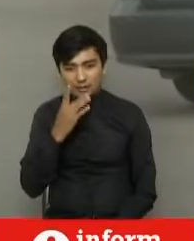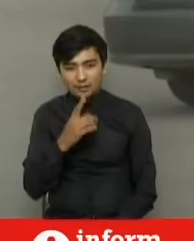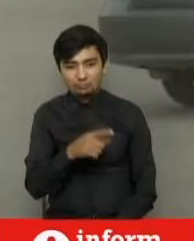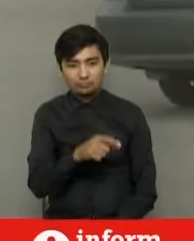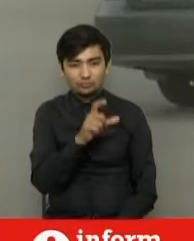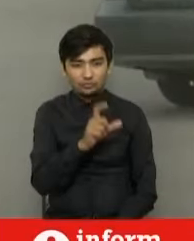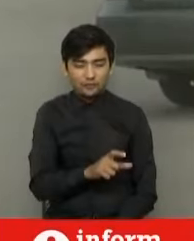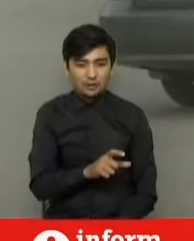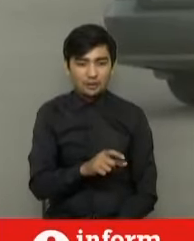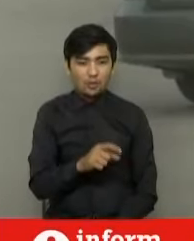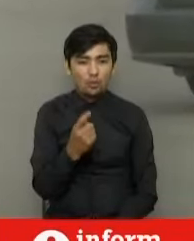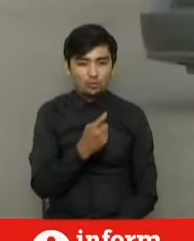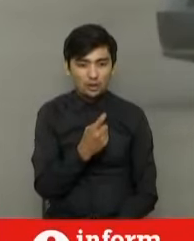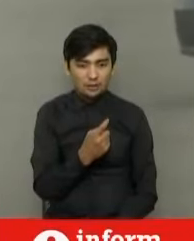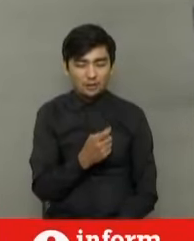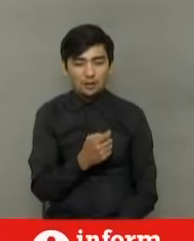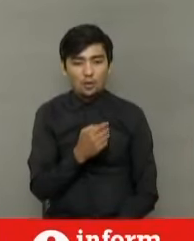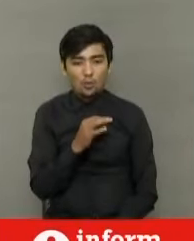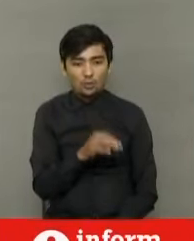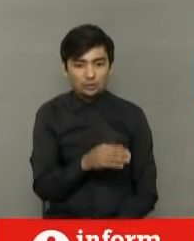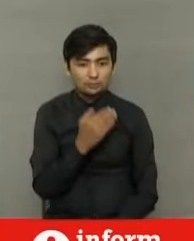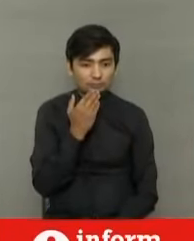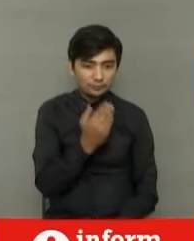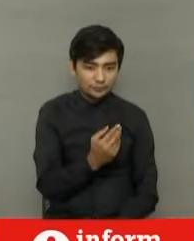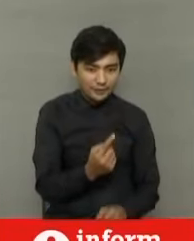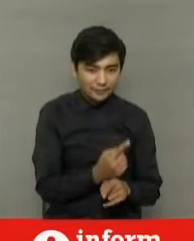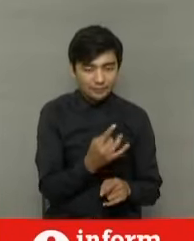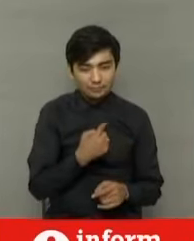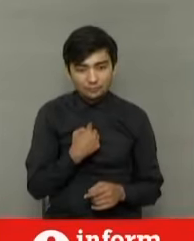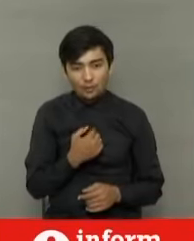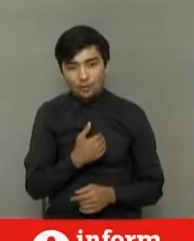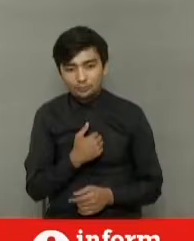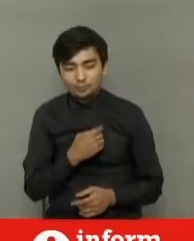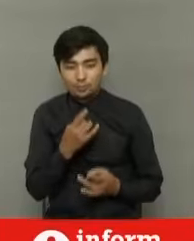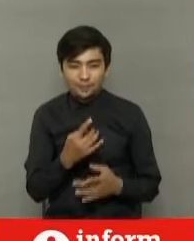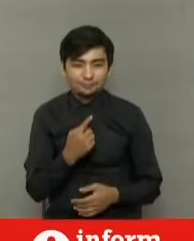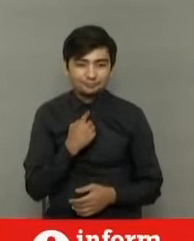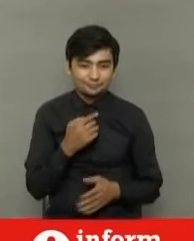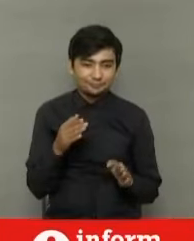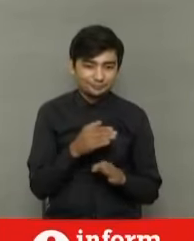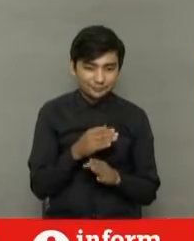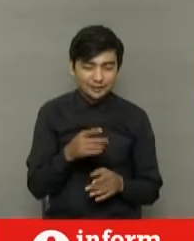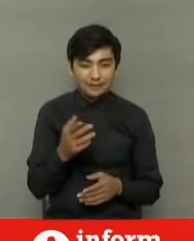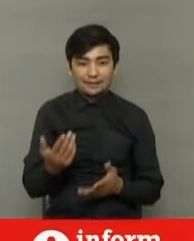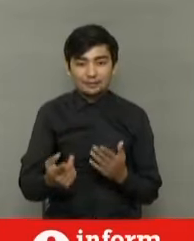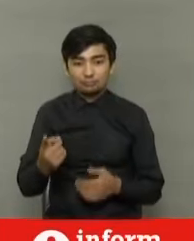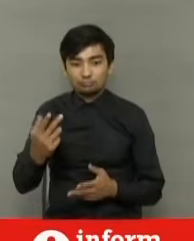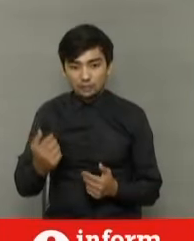автордан бір ауыз рұқсат сұралып, тегі жазбаша түрде болмаса да, ауызша егерде автор өзінің иясын айтатын болса